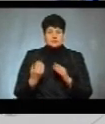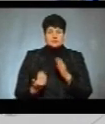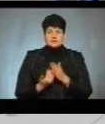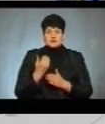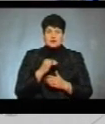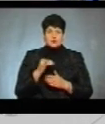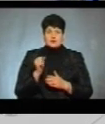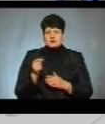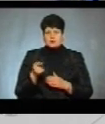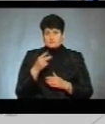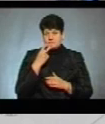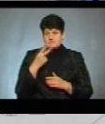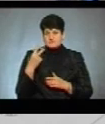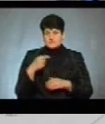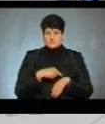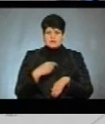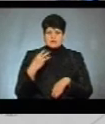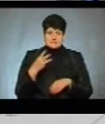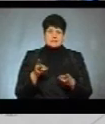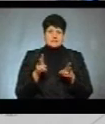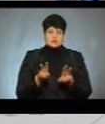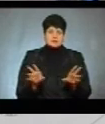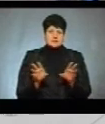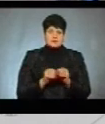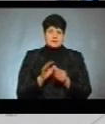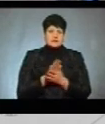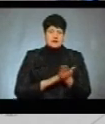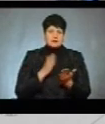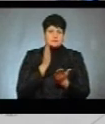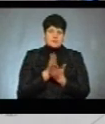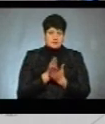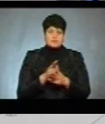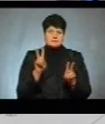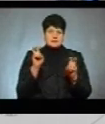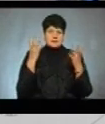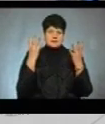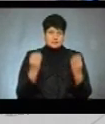випуск новин на UA «Тернопіль» дивіться о 20:30. І залишайтеся з нами далі в прямому ефірі «Тема дня».